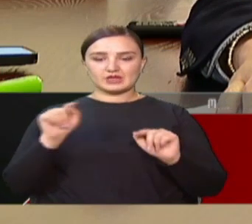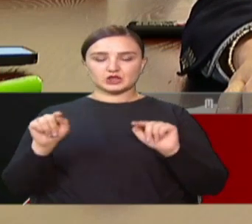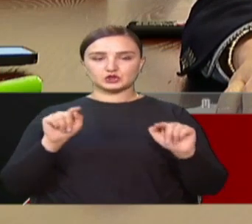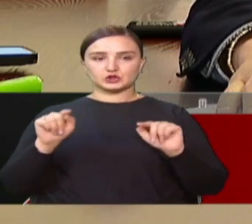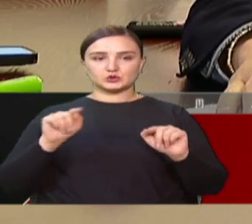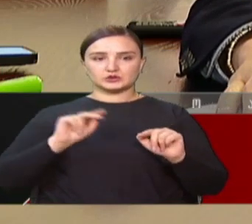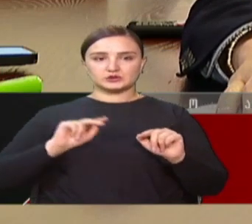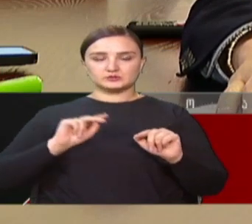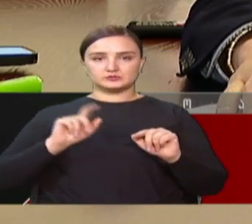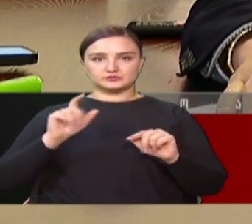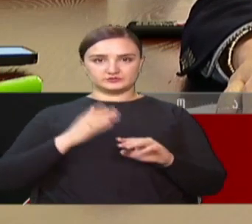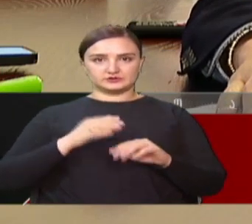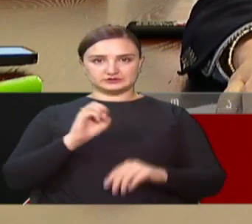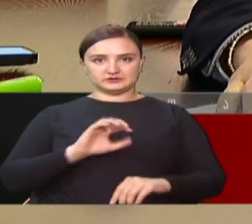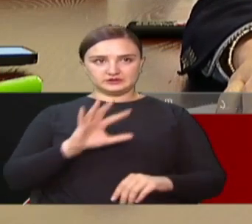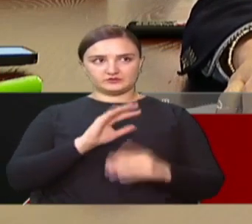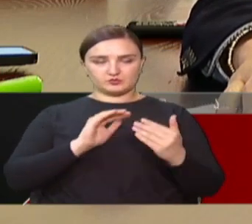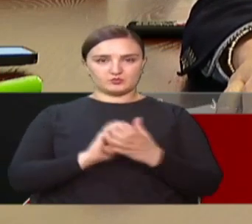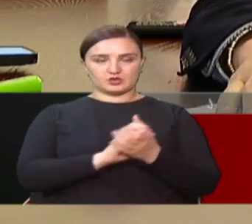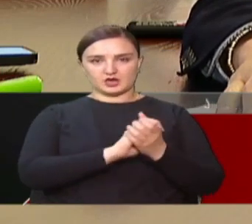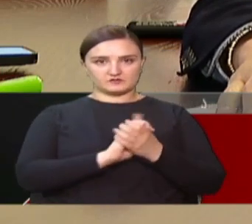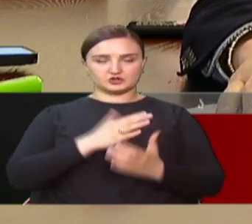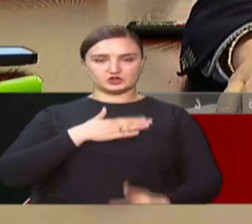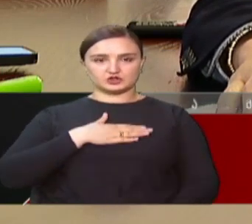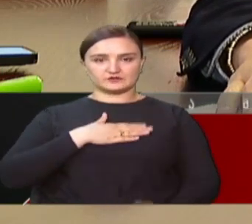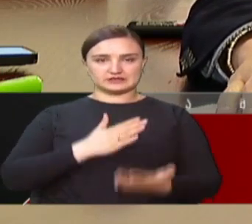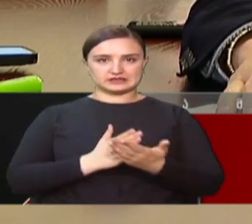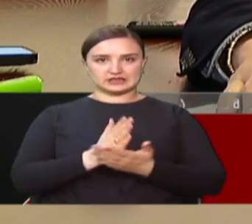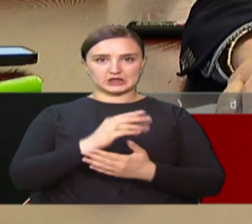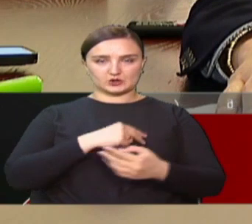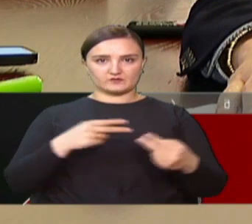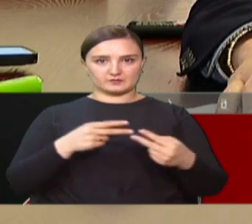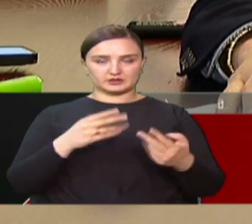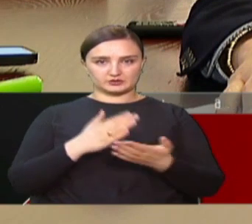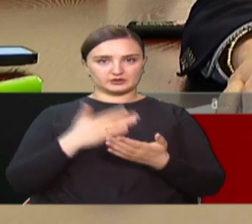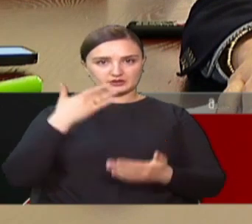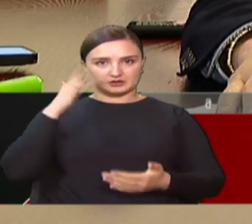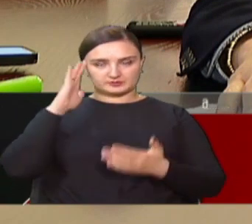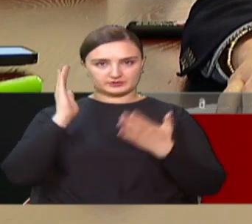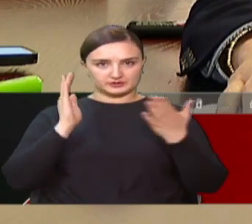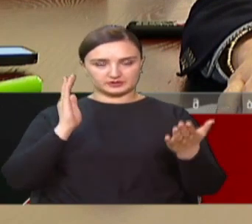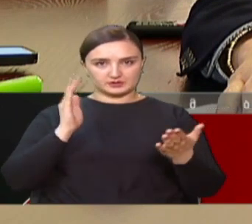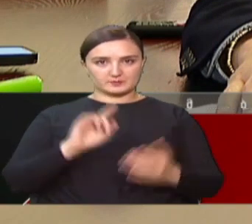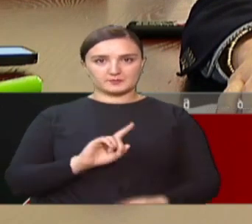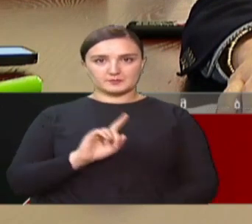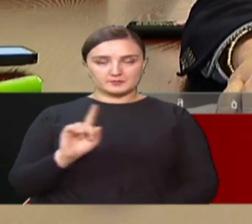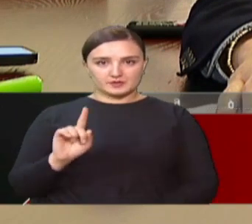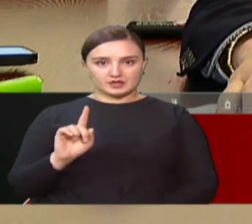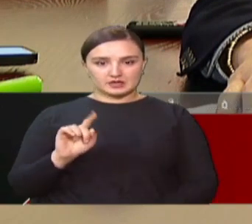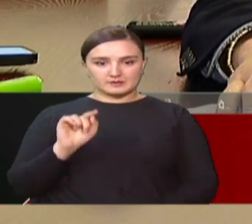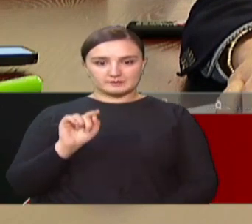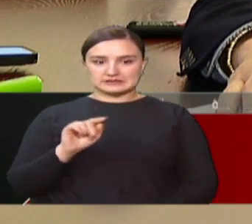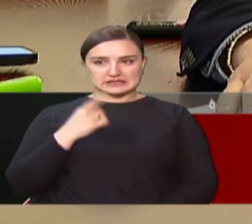ჩვენი პარტნიორი არის ევროკავშირი, ჩვენი სტრატეგიული პარტნიორი არის ამერიკის შეერთებული შტატები, მაგრამ